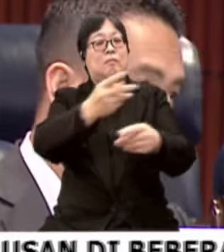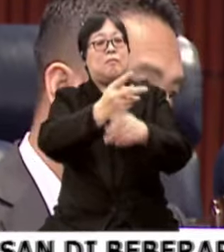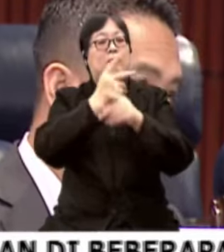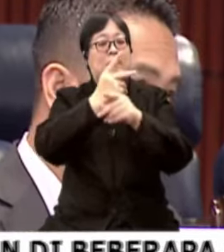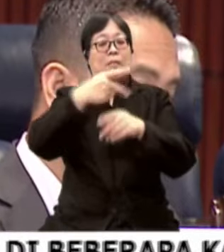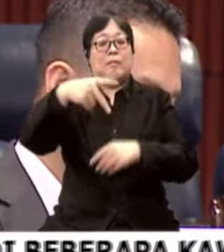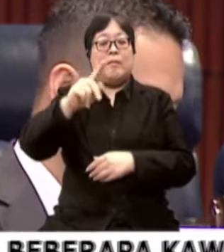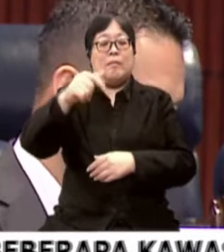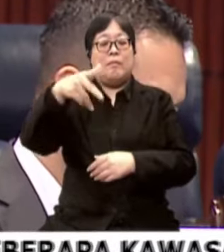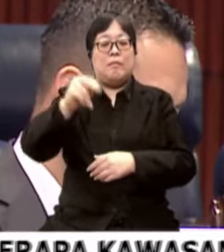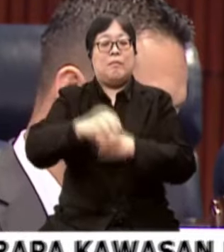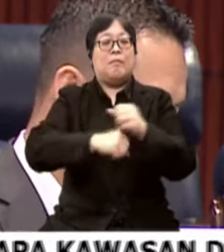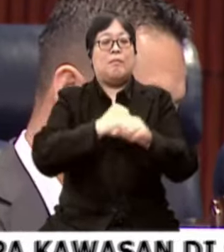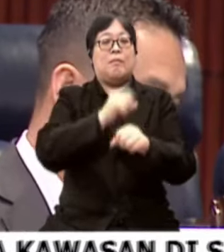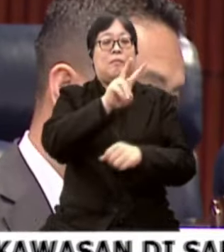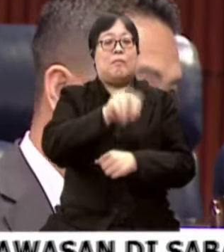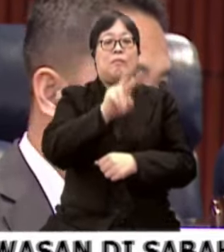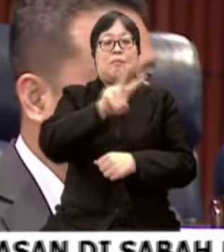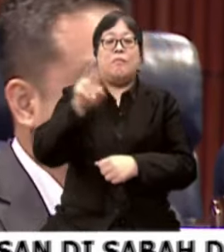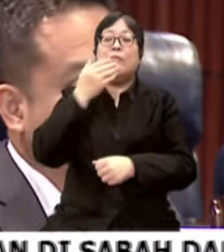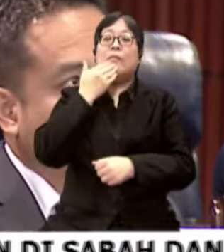Tahun 2022